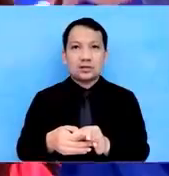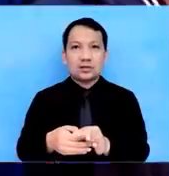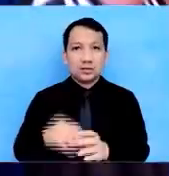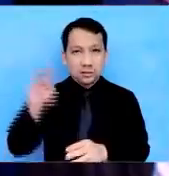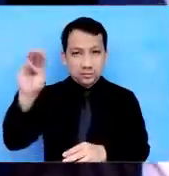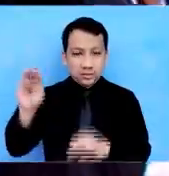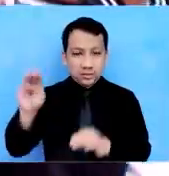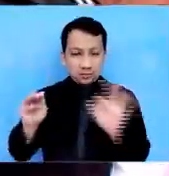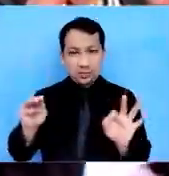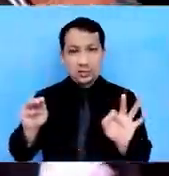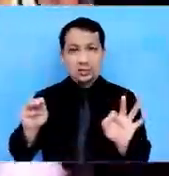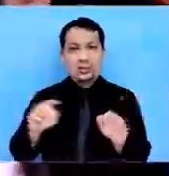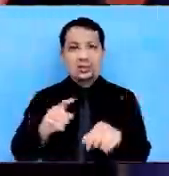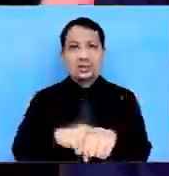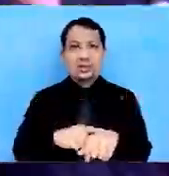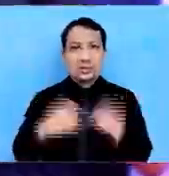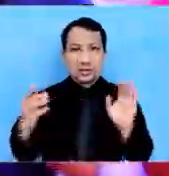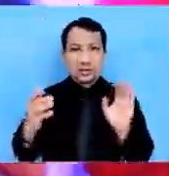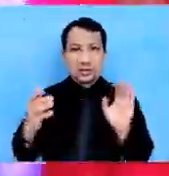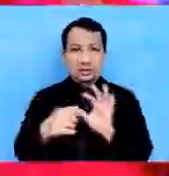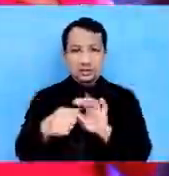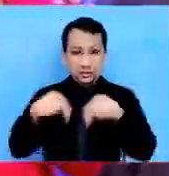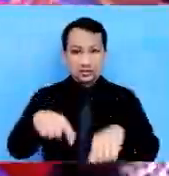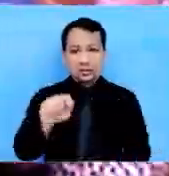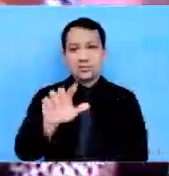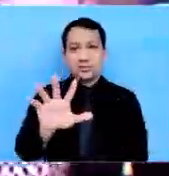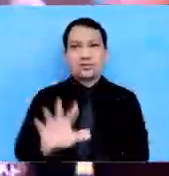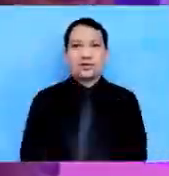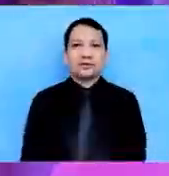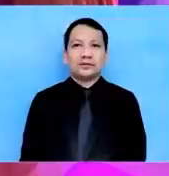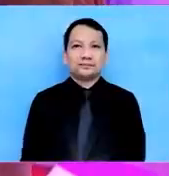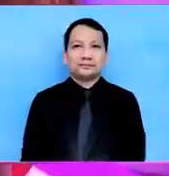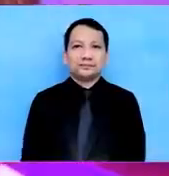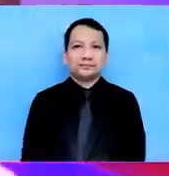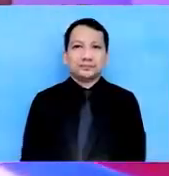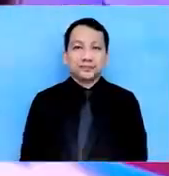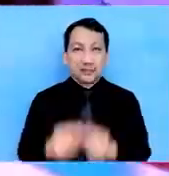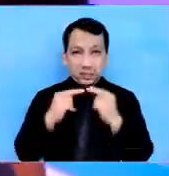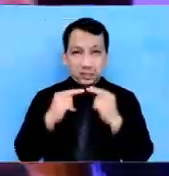Lunes hanggang Biyernes, Face to Face. Dito lang sa TV5.